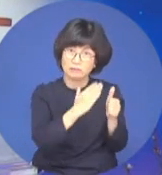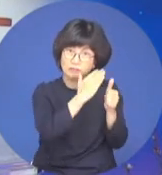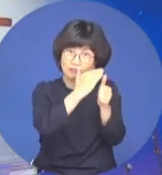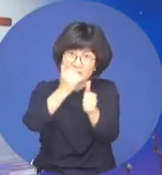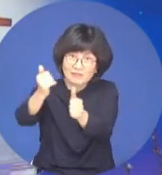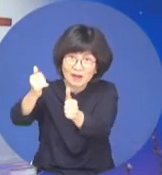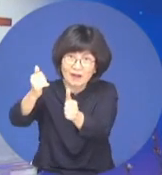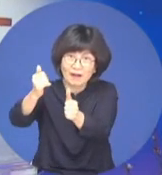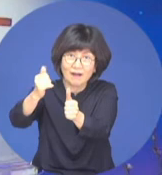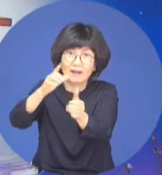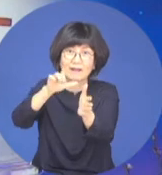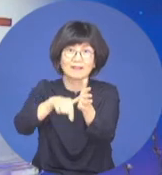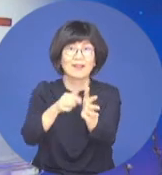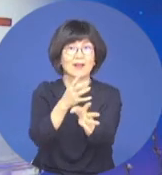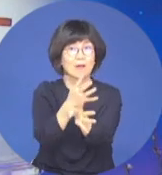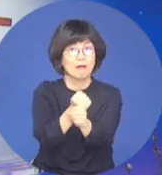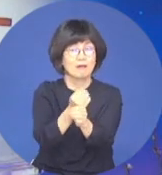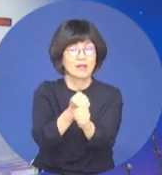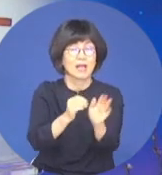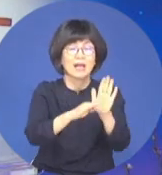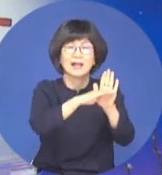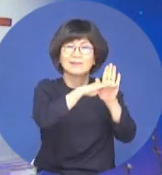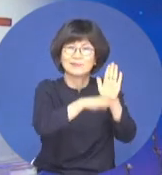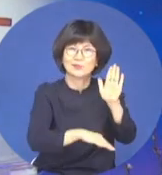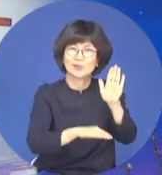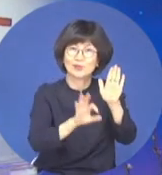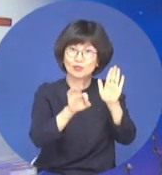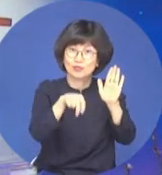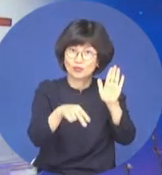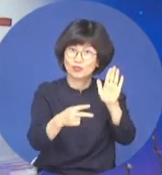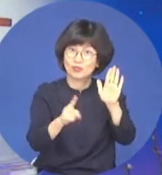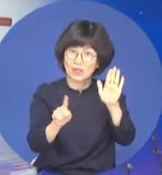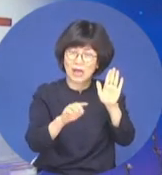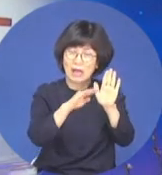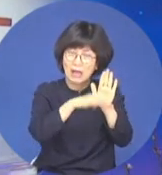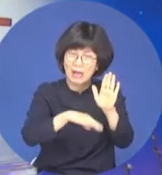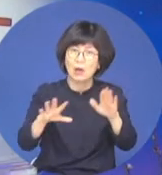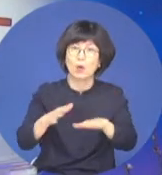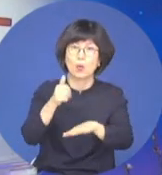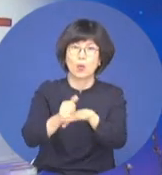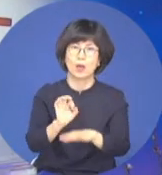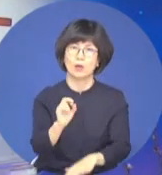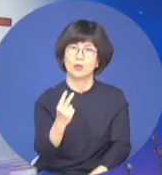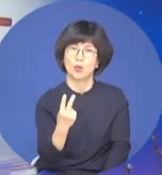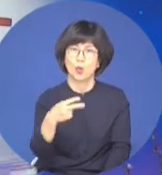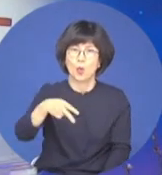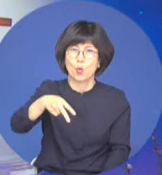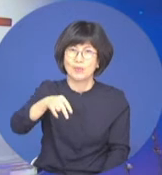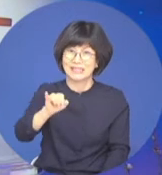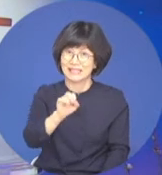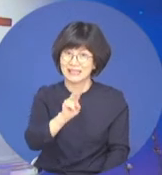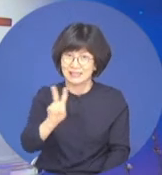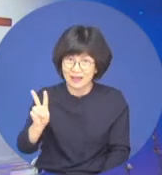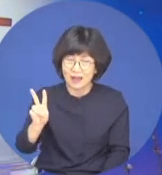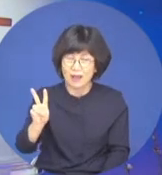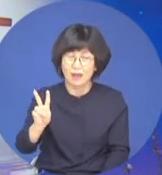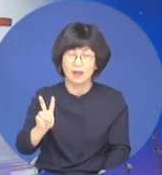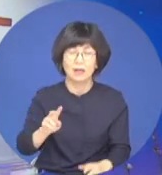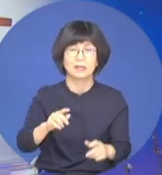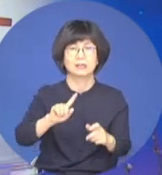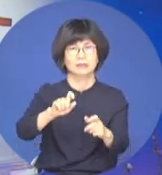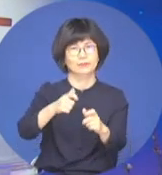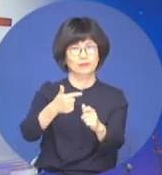때는요, 남쪽 유다의 왕이 요시아 왕이 있었습니다. 남쪽 유다의 16대